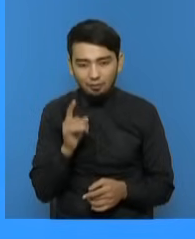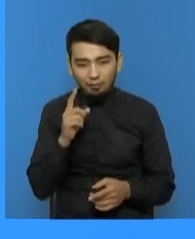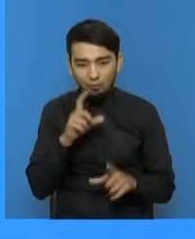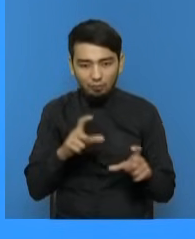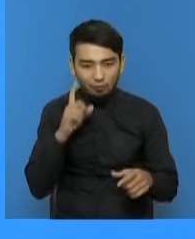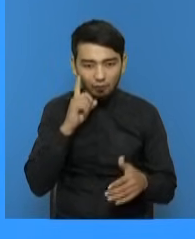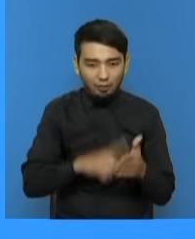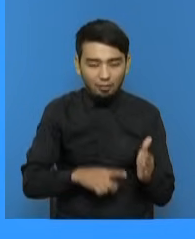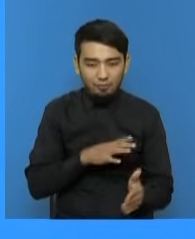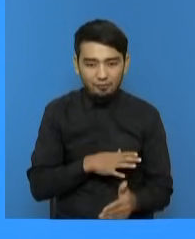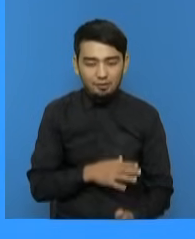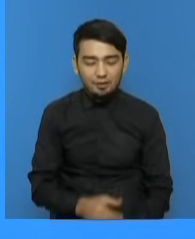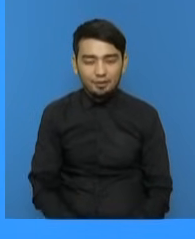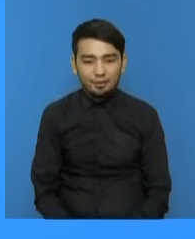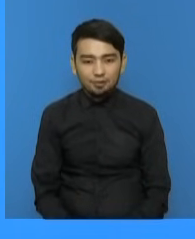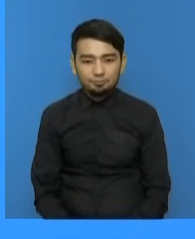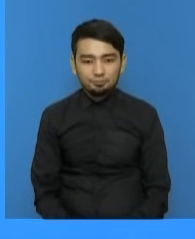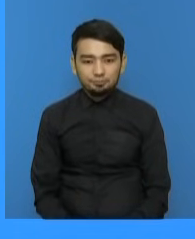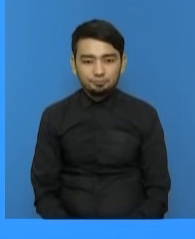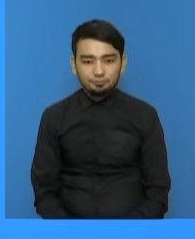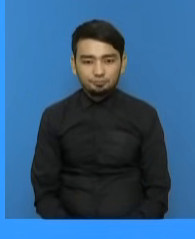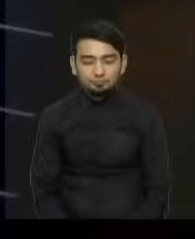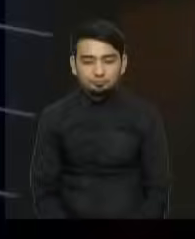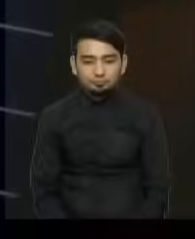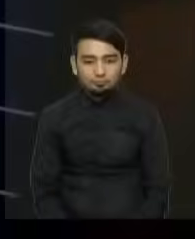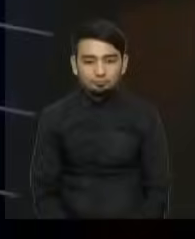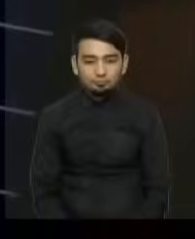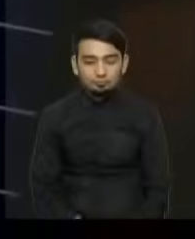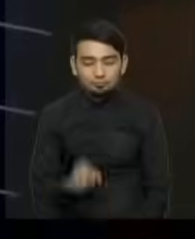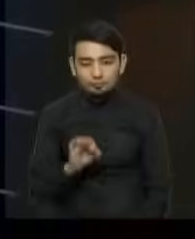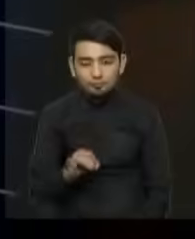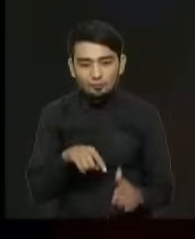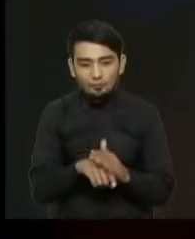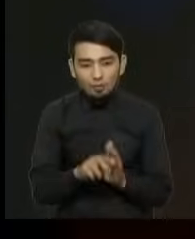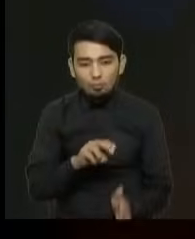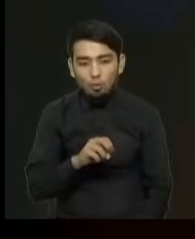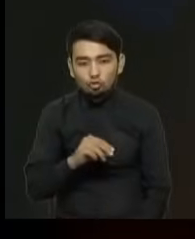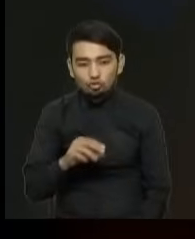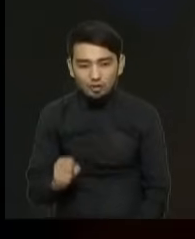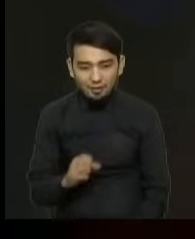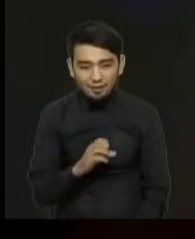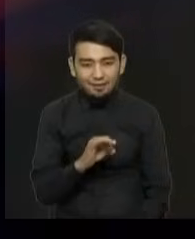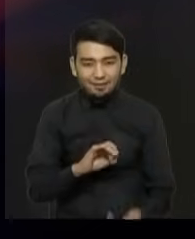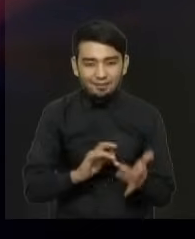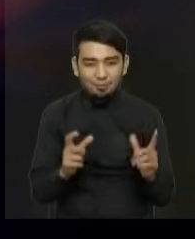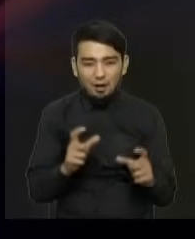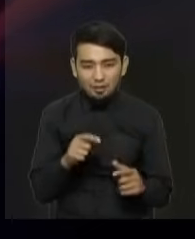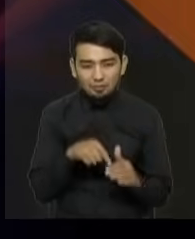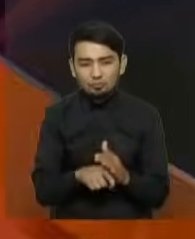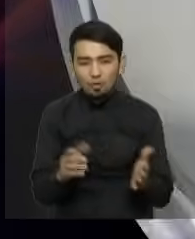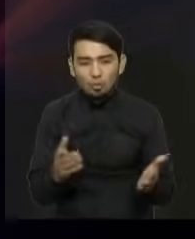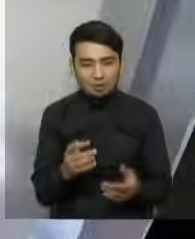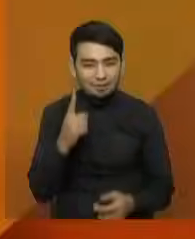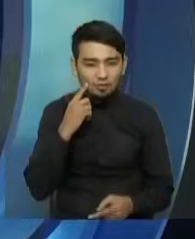граждан? Мошенниками создаются и рассылаются фейковые документы. И при чем тут почтовые сервисы и интернет-магазины? О чем